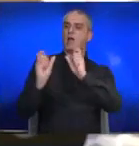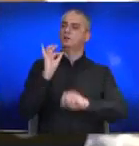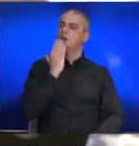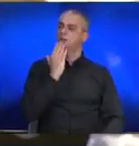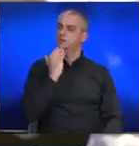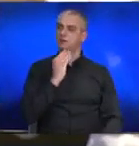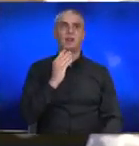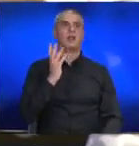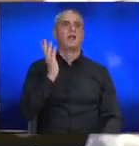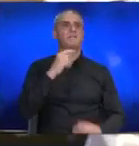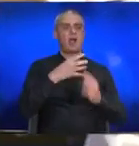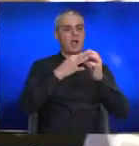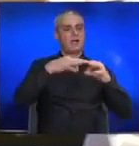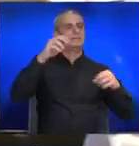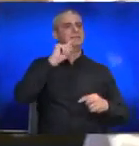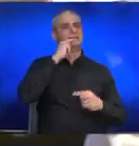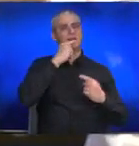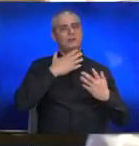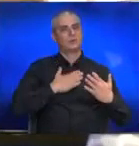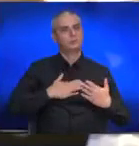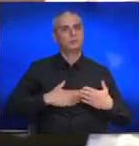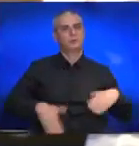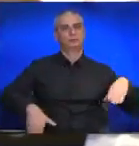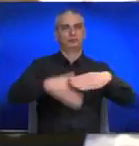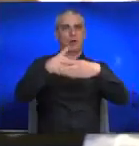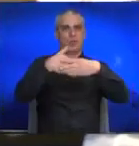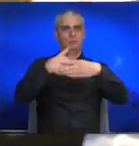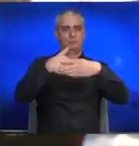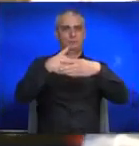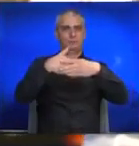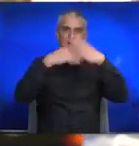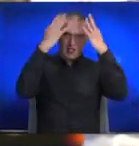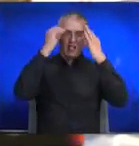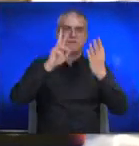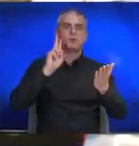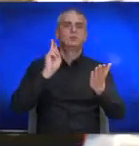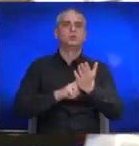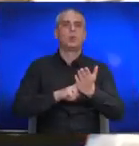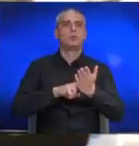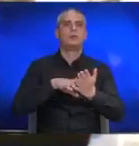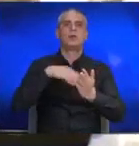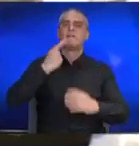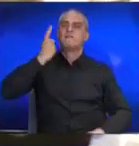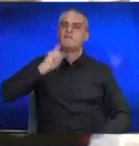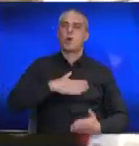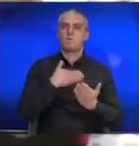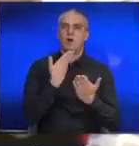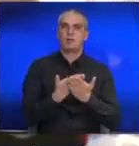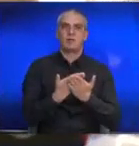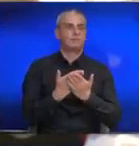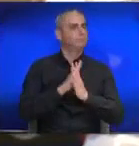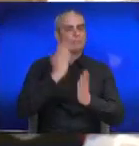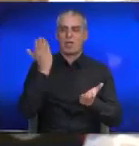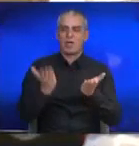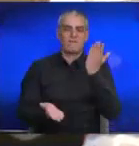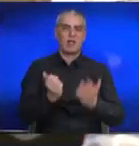ואת ענף הזית המסמל שאיפה לשלום. לכבוד הזכות לשרת והחובה להתנדב, ללא הבחנה